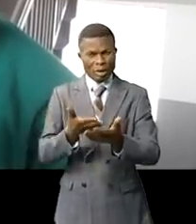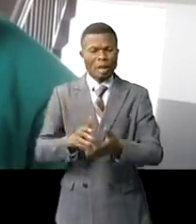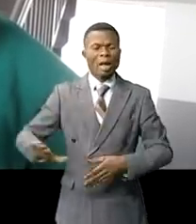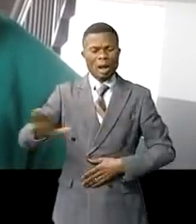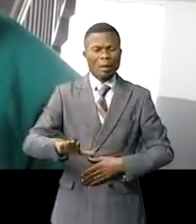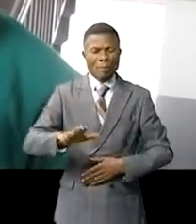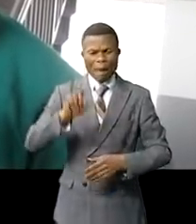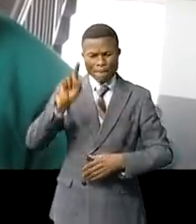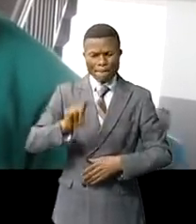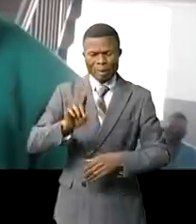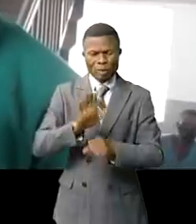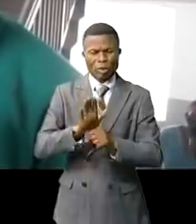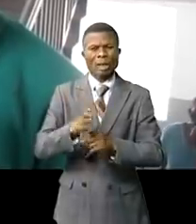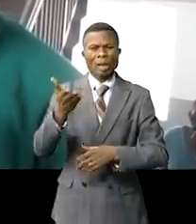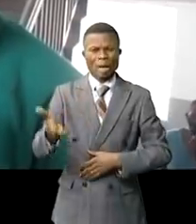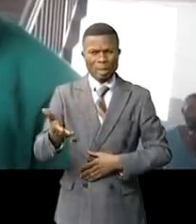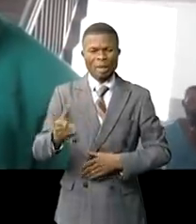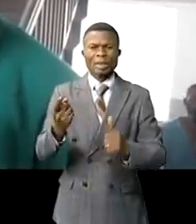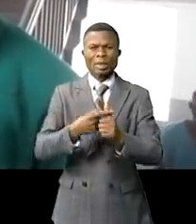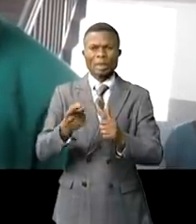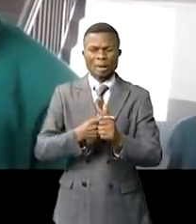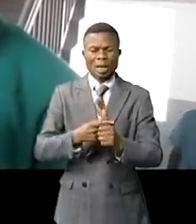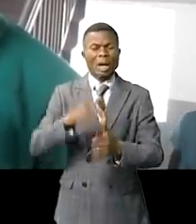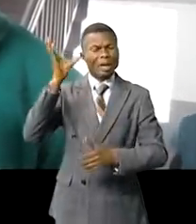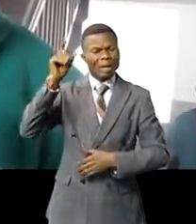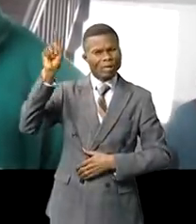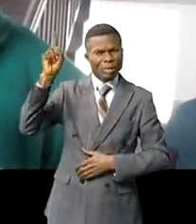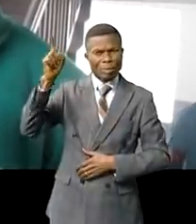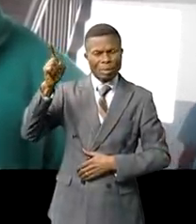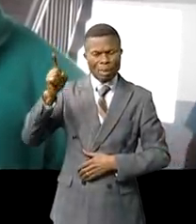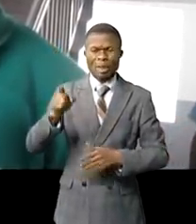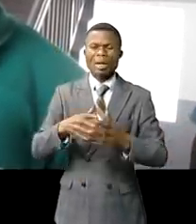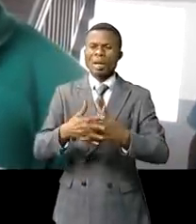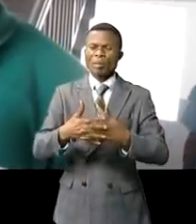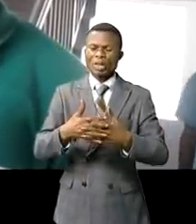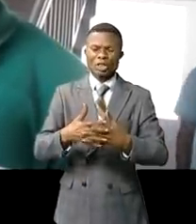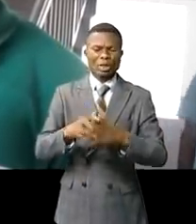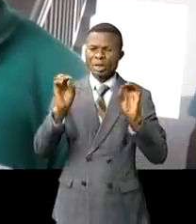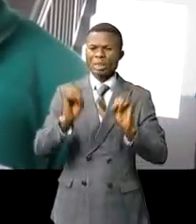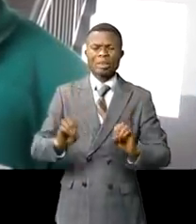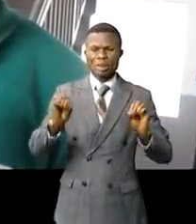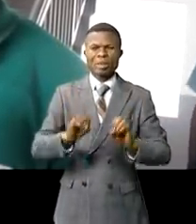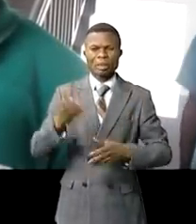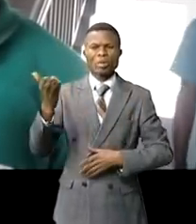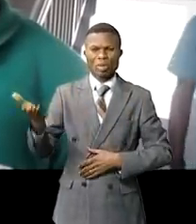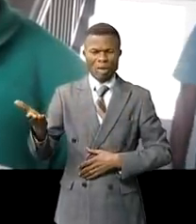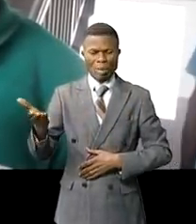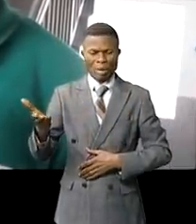a énormément besoin, surtout dans les milieux où la médecine moderne a encore du mal